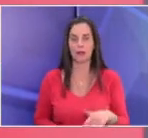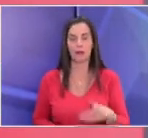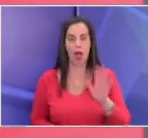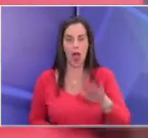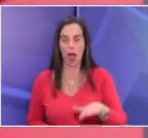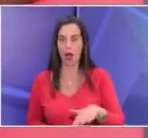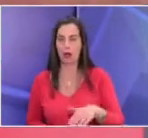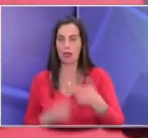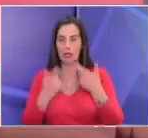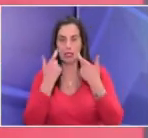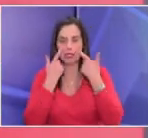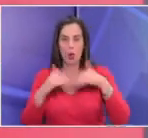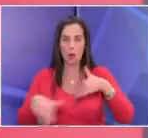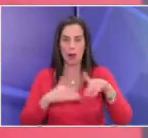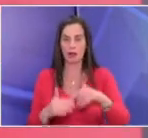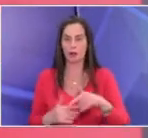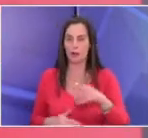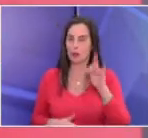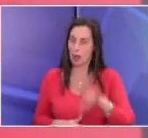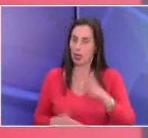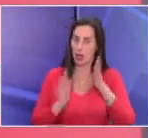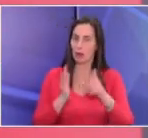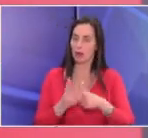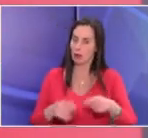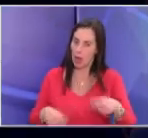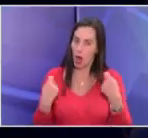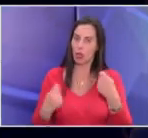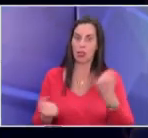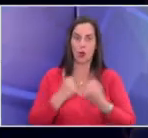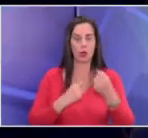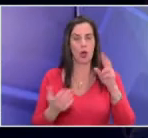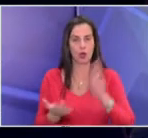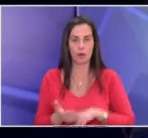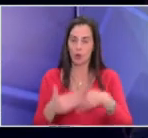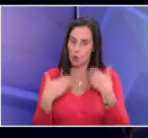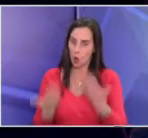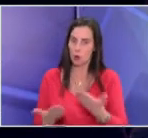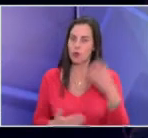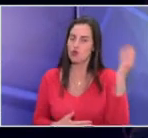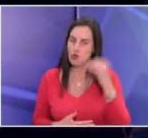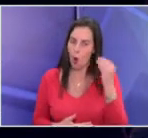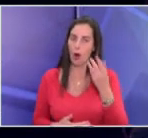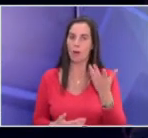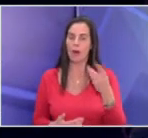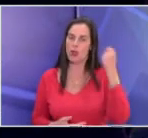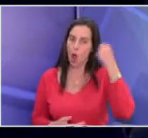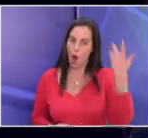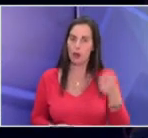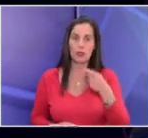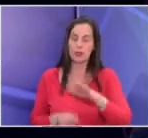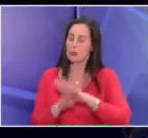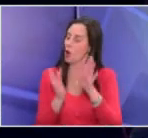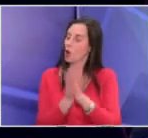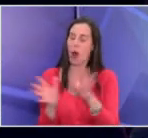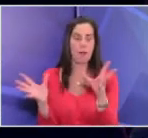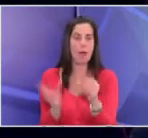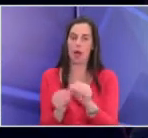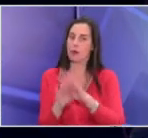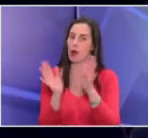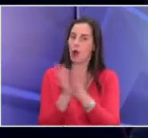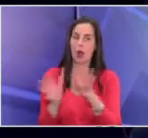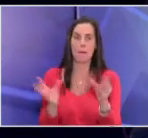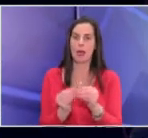השנים, אנחנו יודעים שיש איזון. אבל מה הבעיה? הבעיה עם ההשקעות של המוסדים מכספי הפנסיה. נכון, אבל 10 שנים, המוסדים, אם יש לך מוסדים,